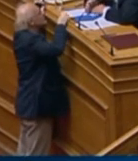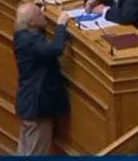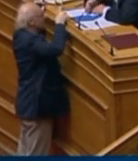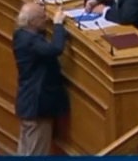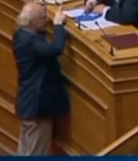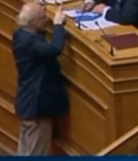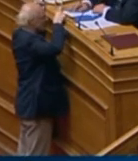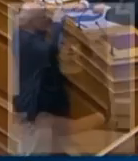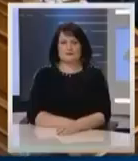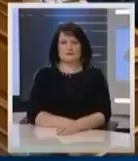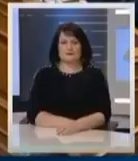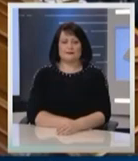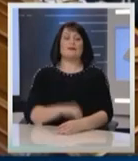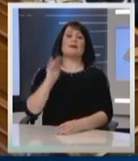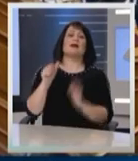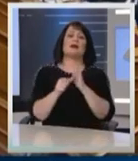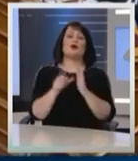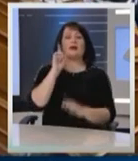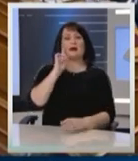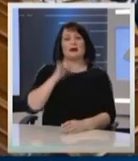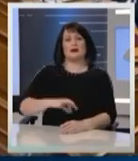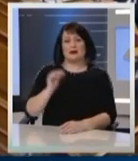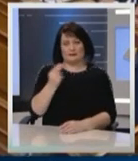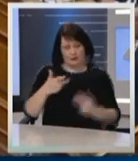Κύριε Πρόεδρε, κυρίες και κύριοι Υπουργοί,